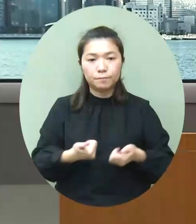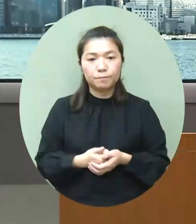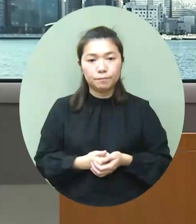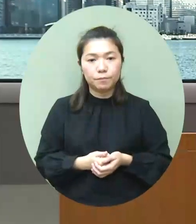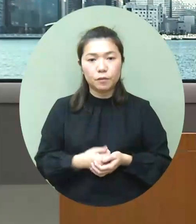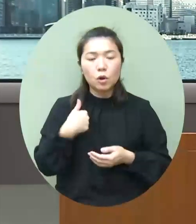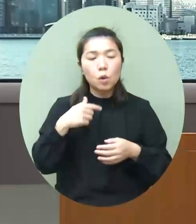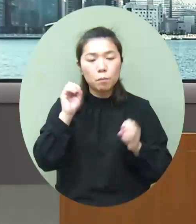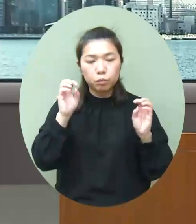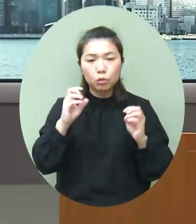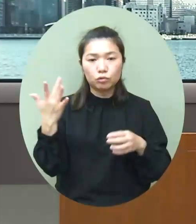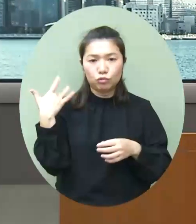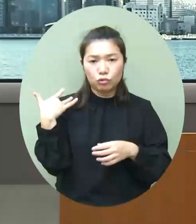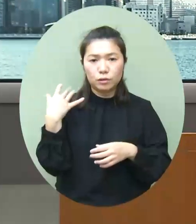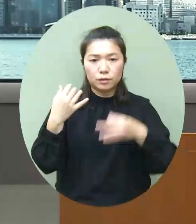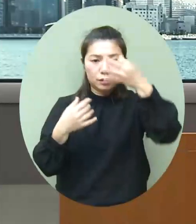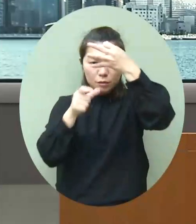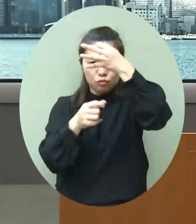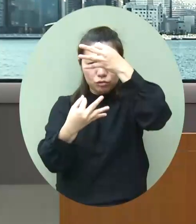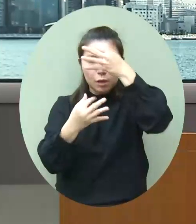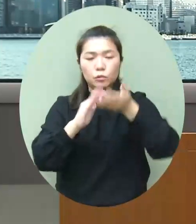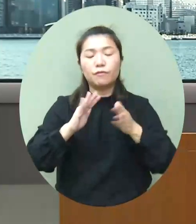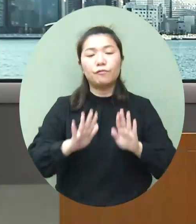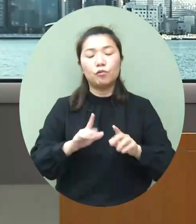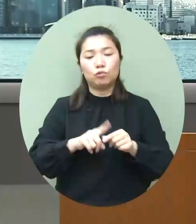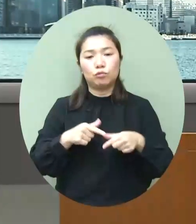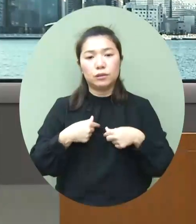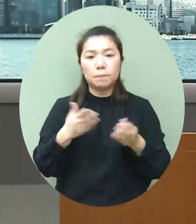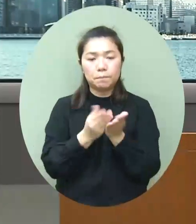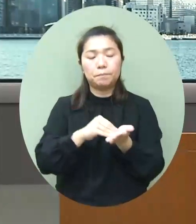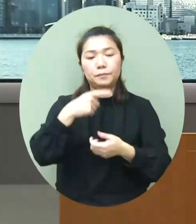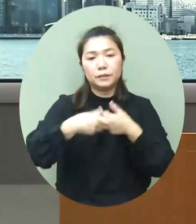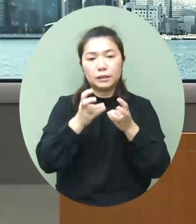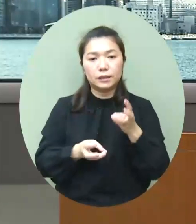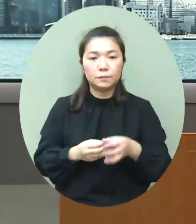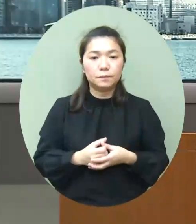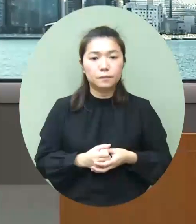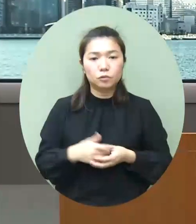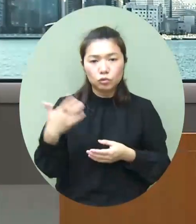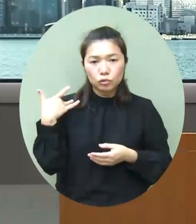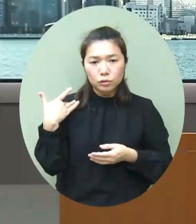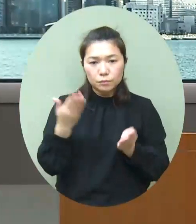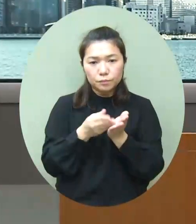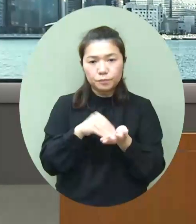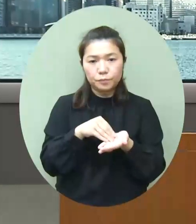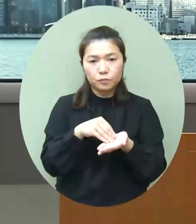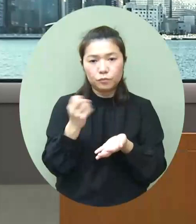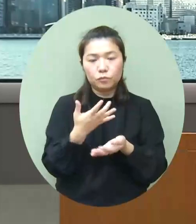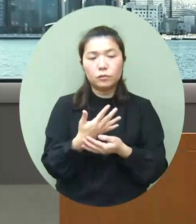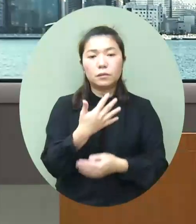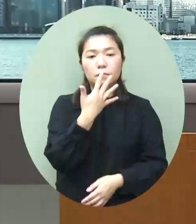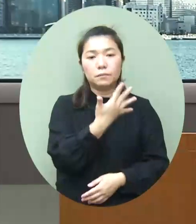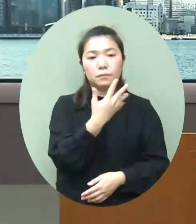好，我现在报告昨天3月3号卫生防护中心确诊的资